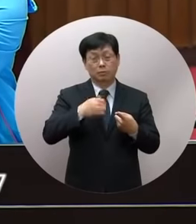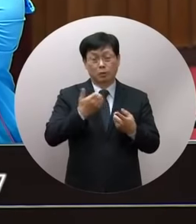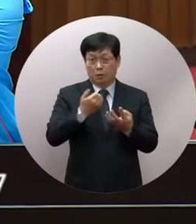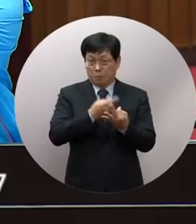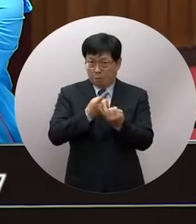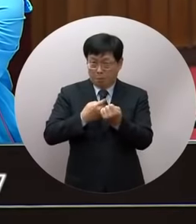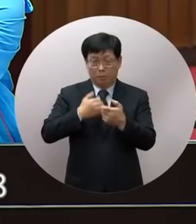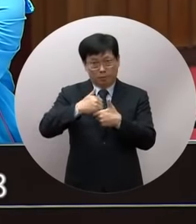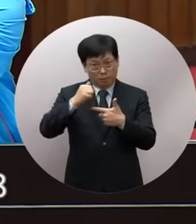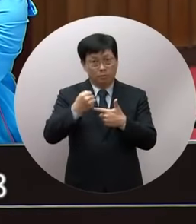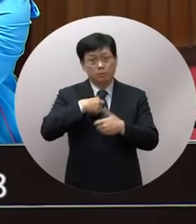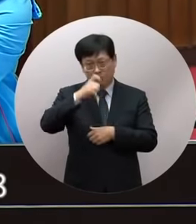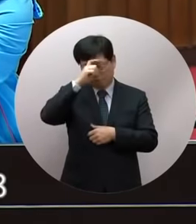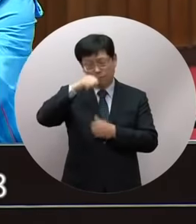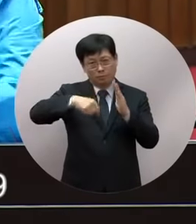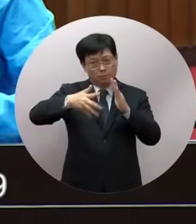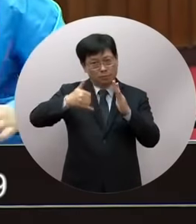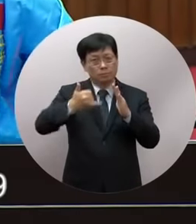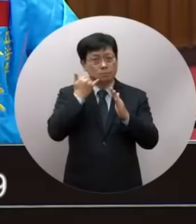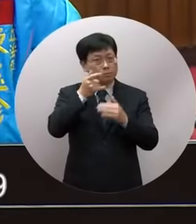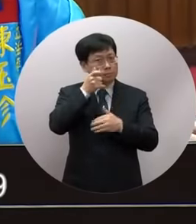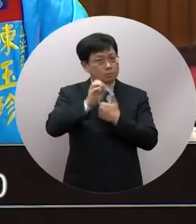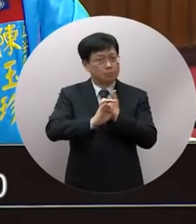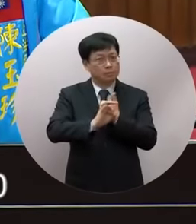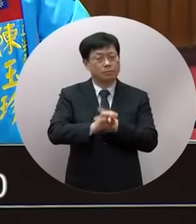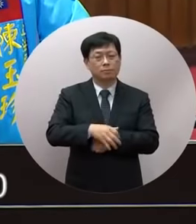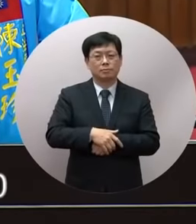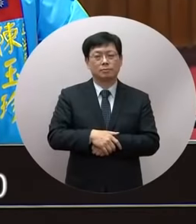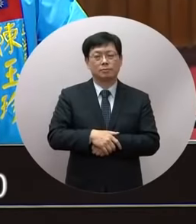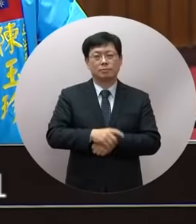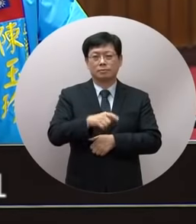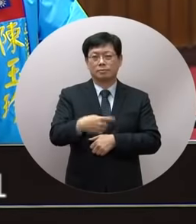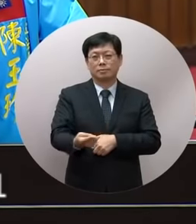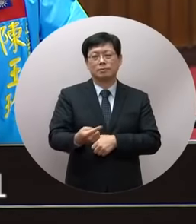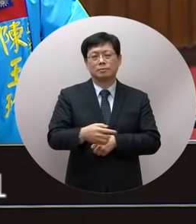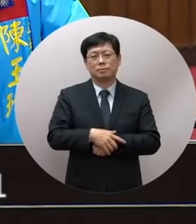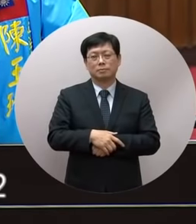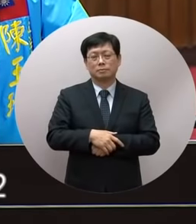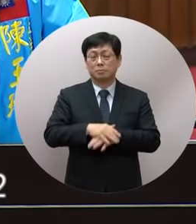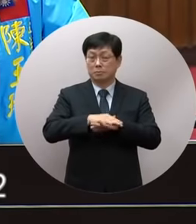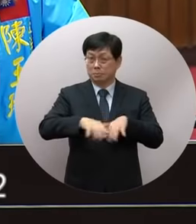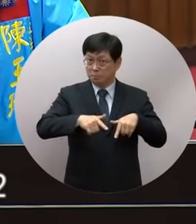上几个建议呢，希望这个院长可以这个参考了哈。 好，非常谢谢。 然后接着我们来讲